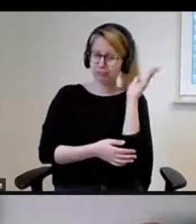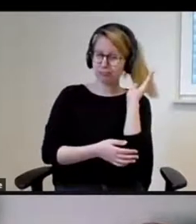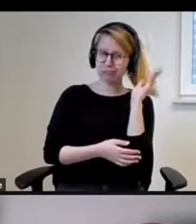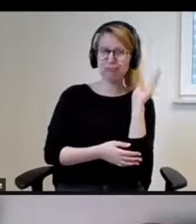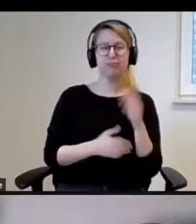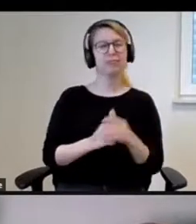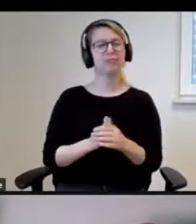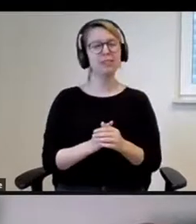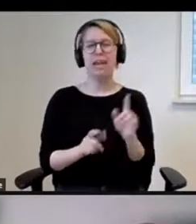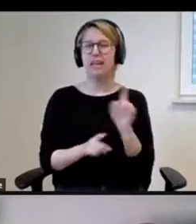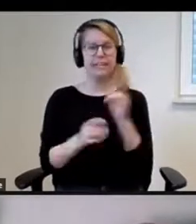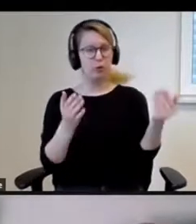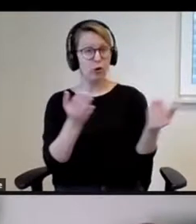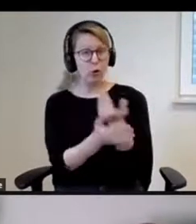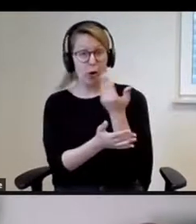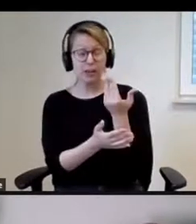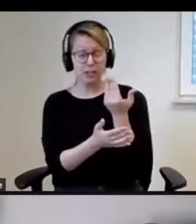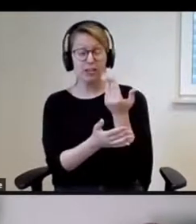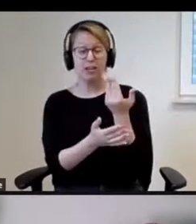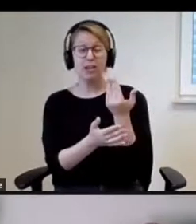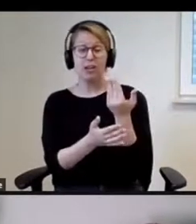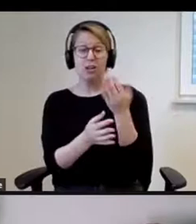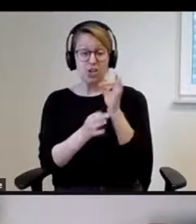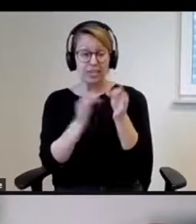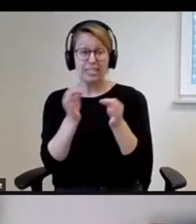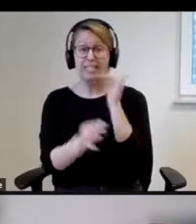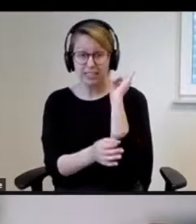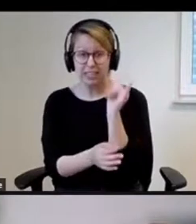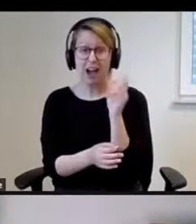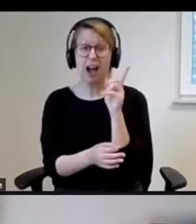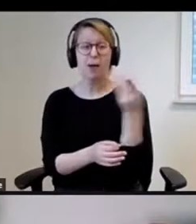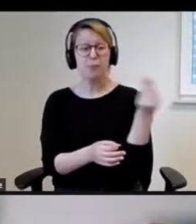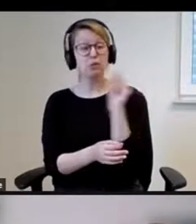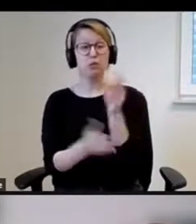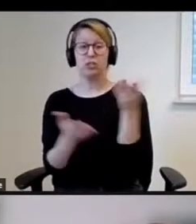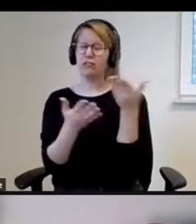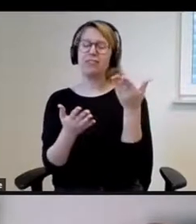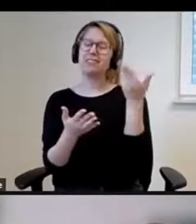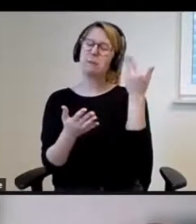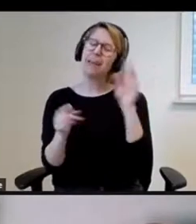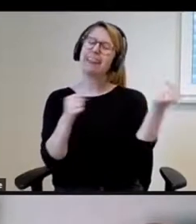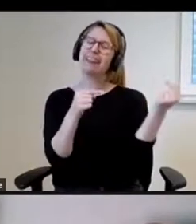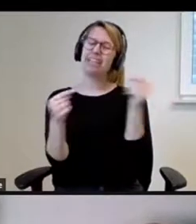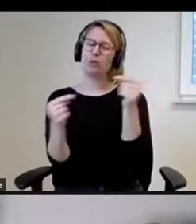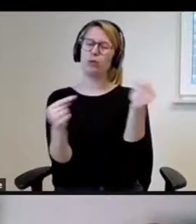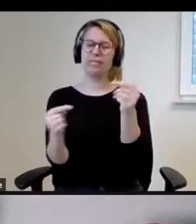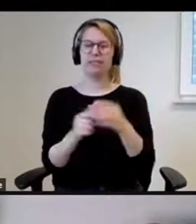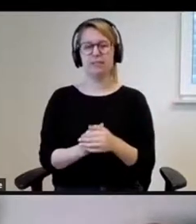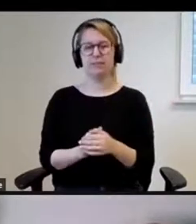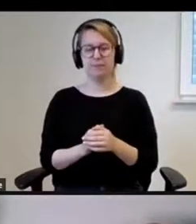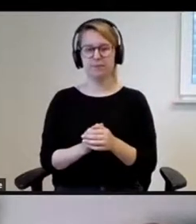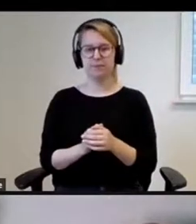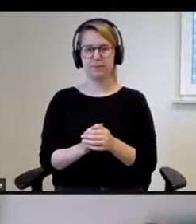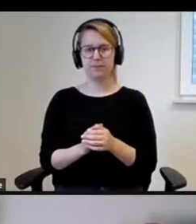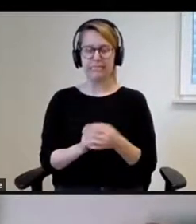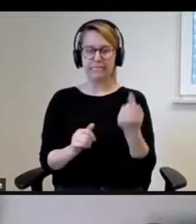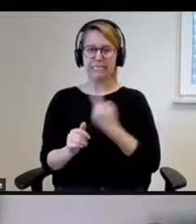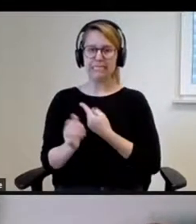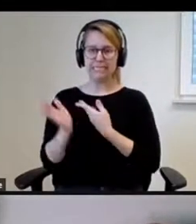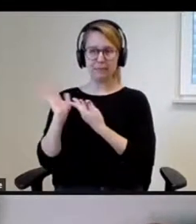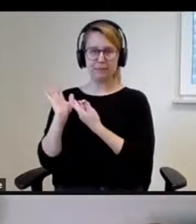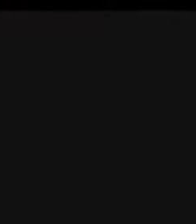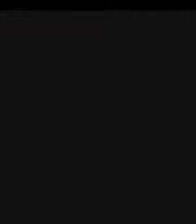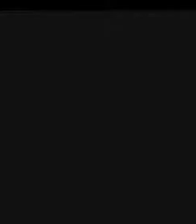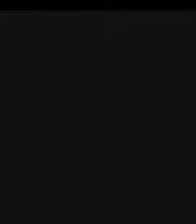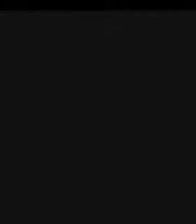nouvelle stratégie, mais aussi en discuter. Alors, j'avais une présentation et je vais essayer de vous